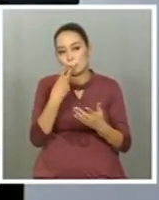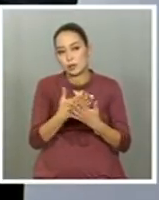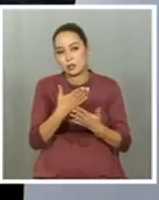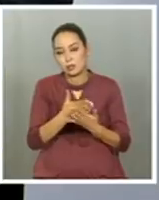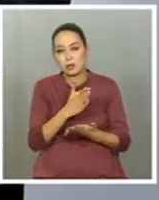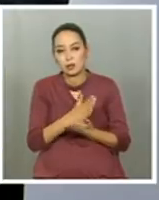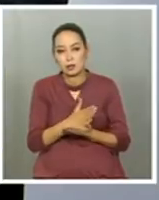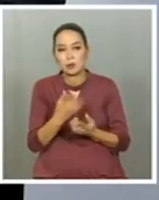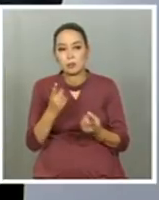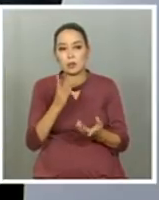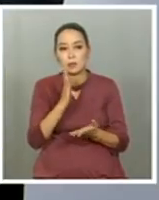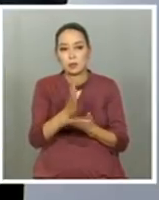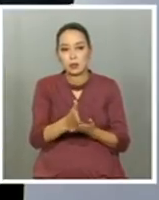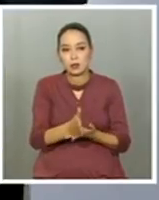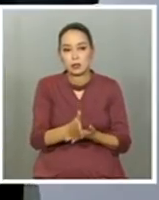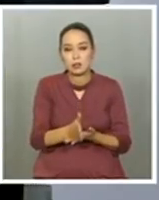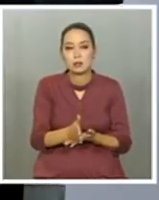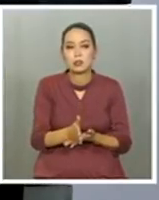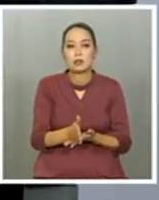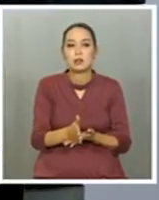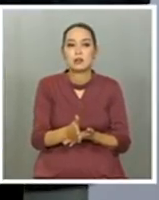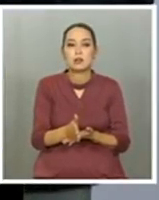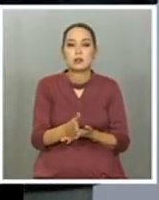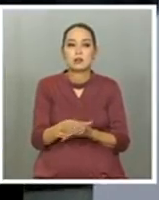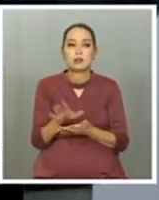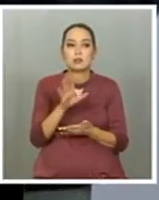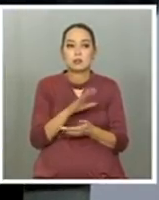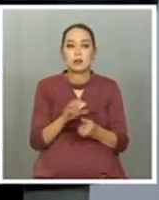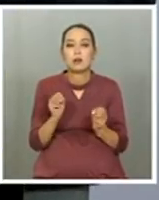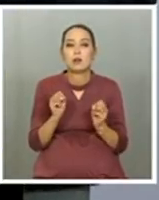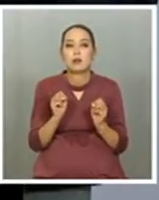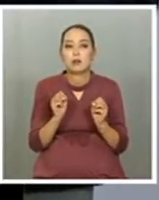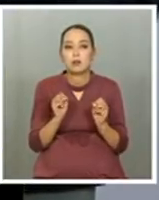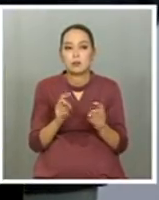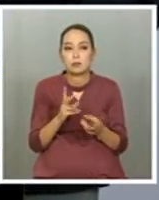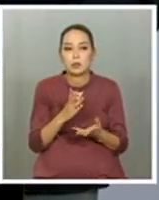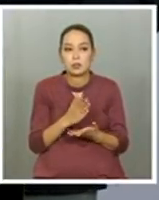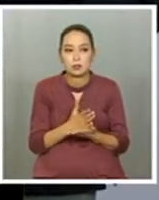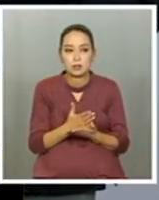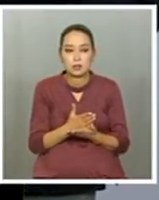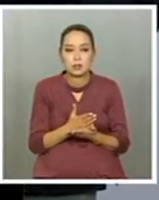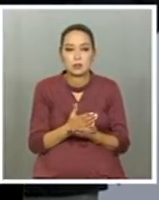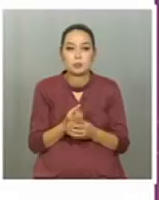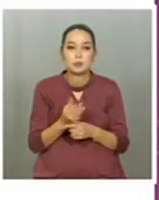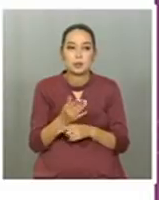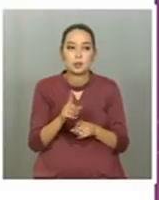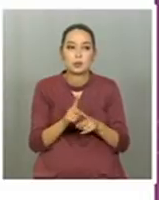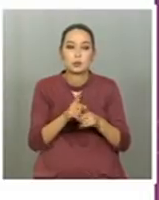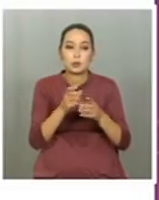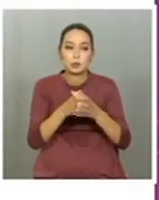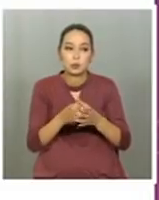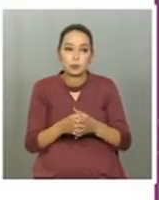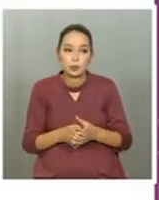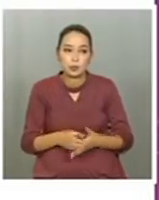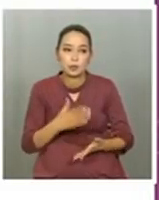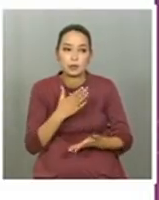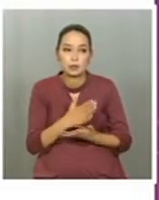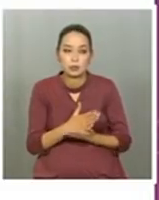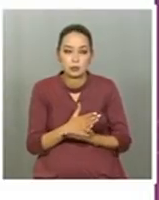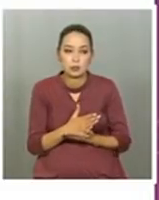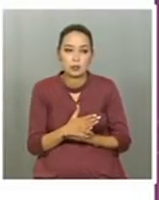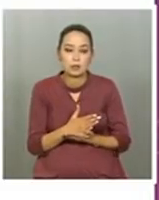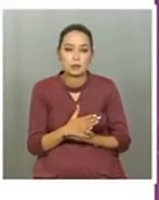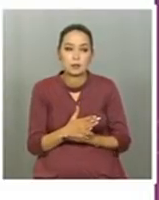бағытта бейтарап және қауіпсіз болу керек. Енді қаумалдар бірнеше топтарға бөлінеді екен. Олардың ең кең таралған